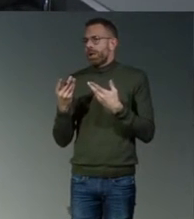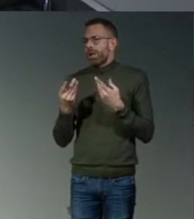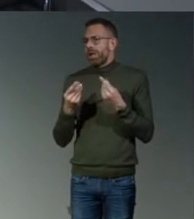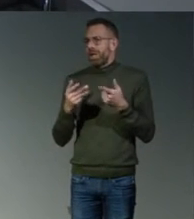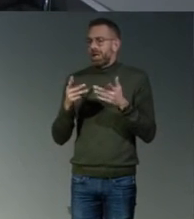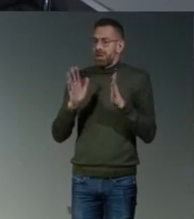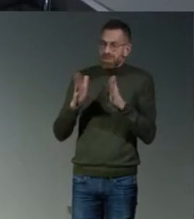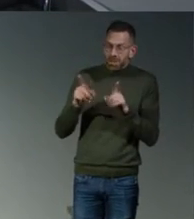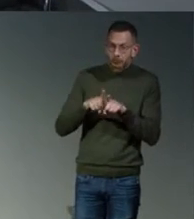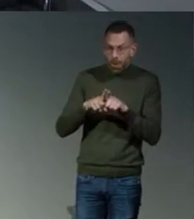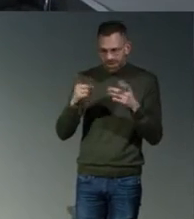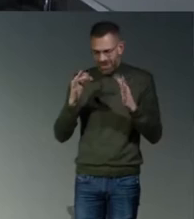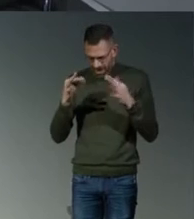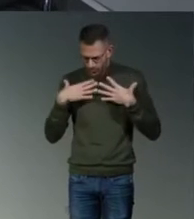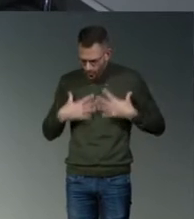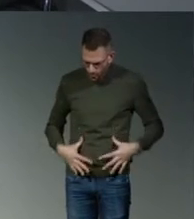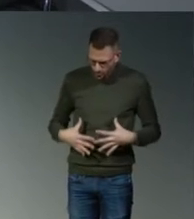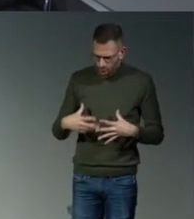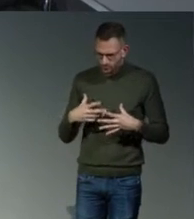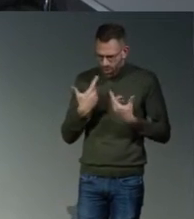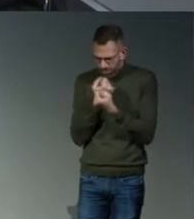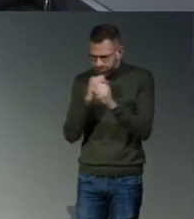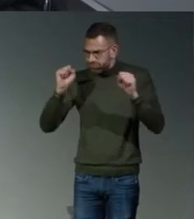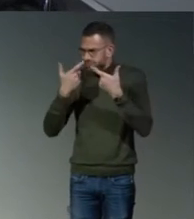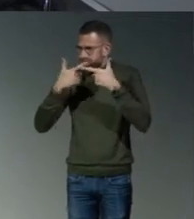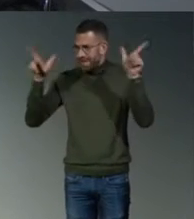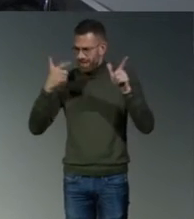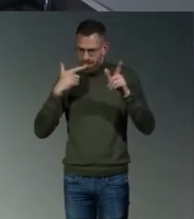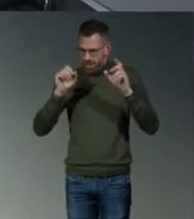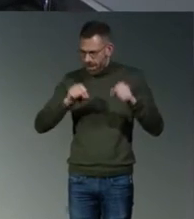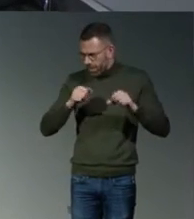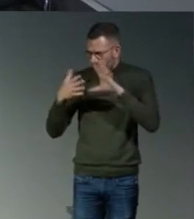de libération ou de dépliage des corps vont pouvoir jouer les unes avec les autres d'une